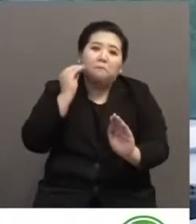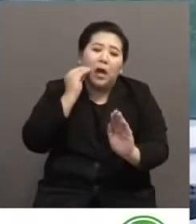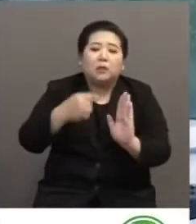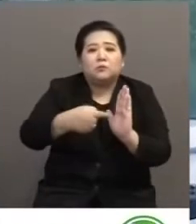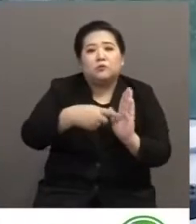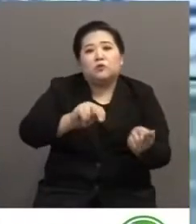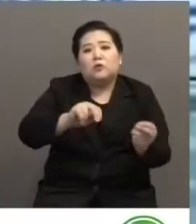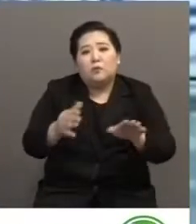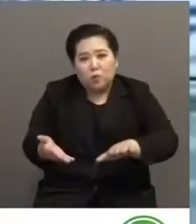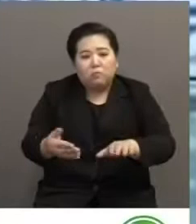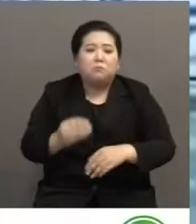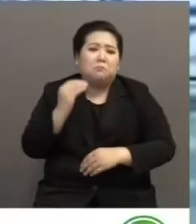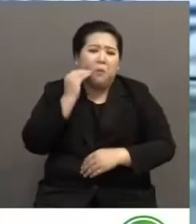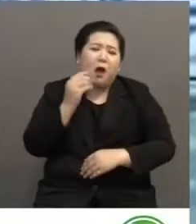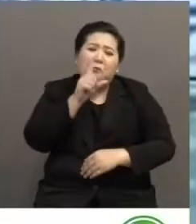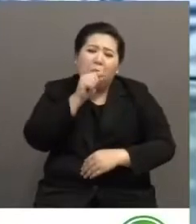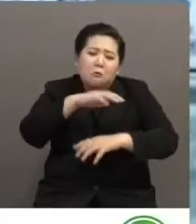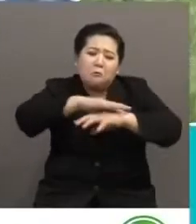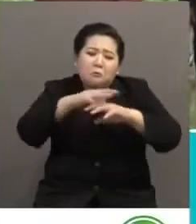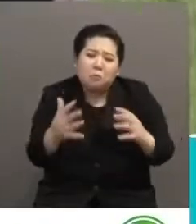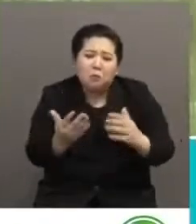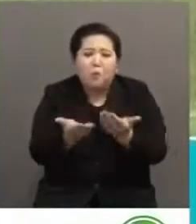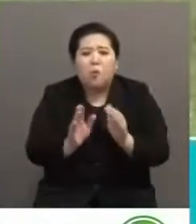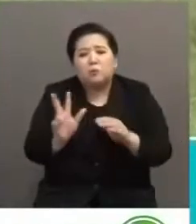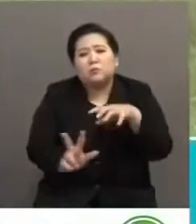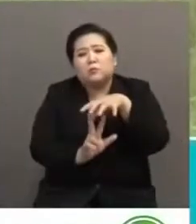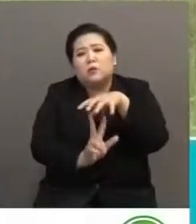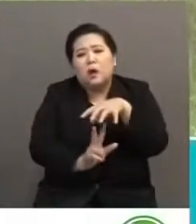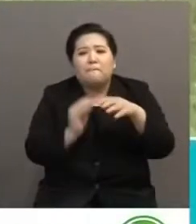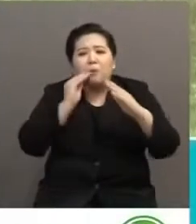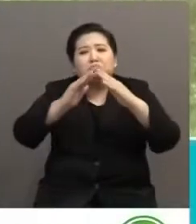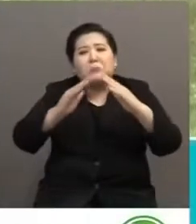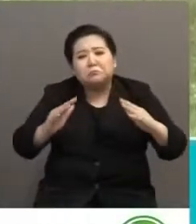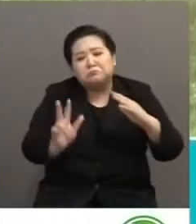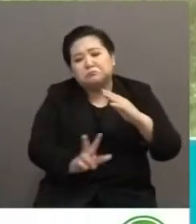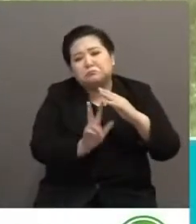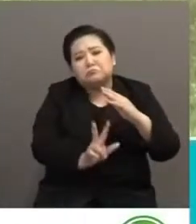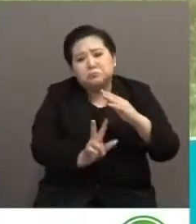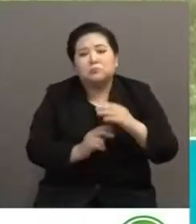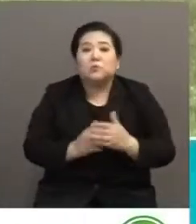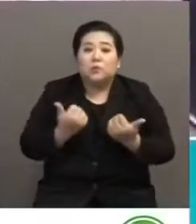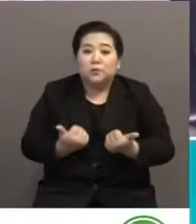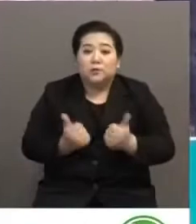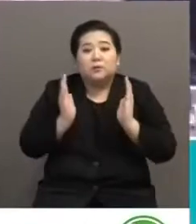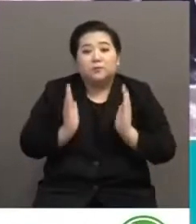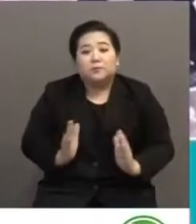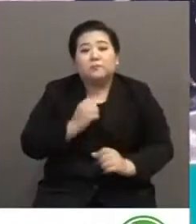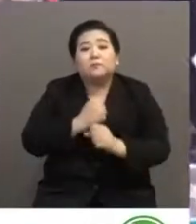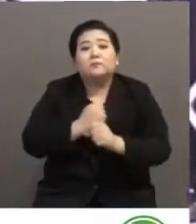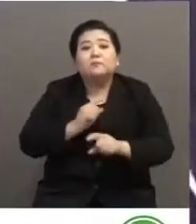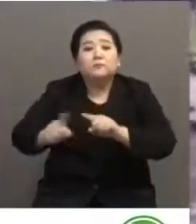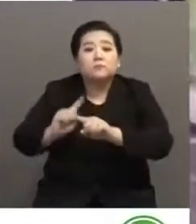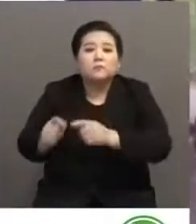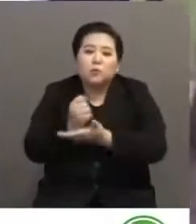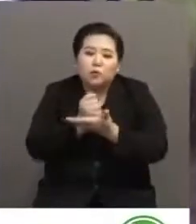มคือต้องไปอาศัยอยู่ในเล้าไก่นะครับอยู่กัน3คนล่าสุดเองหลายหน่วยงานก็เข้าไปช่วยเหลือแล้วนะครับเตรียมที่จะนำตัว